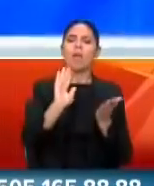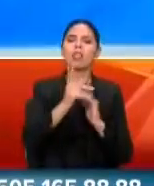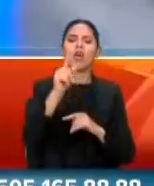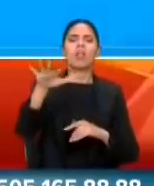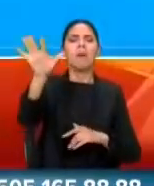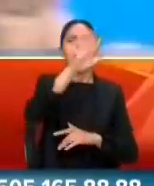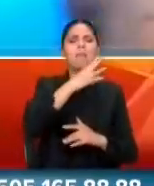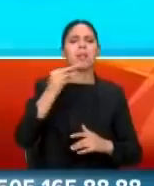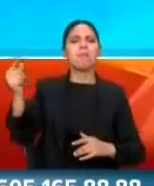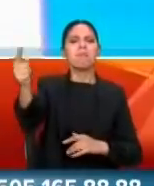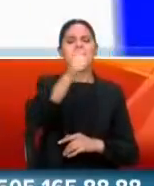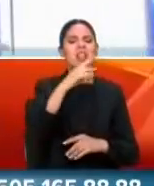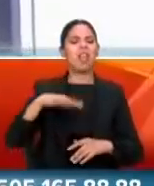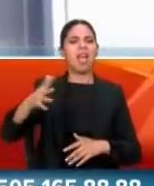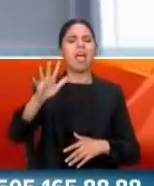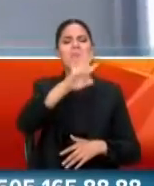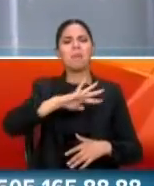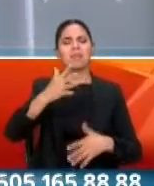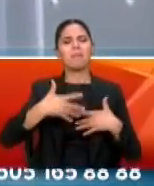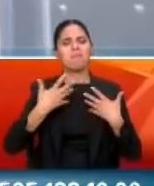ekrana kilitledi.